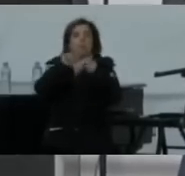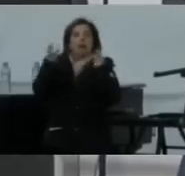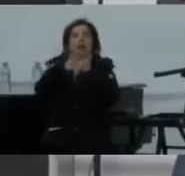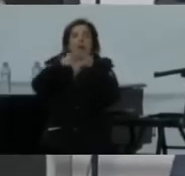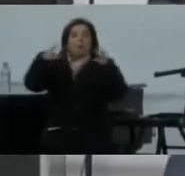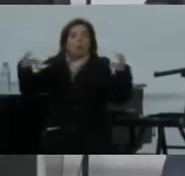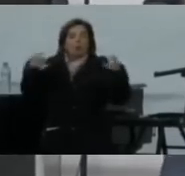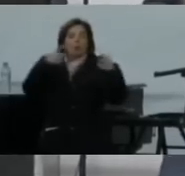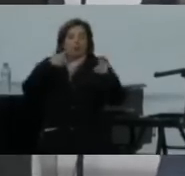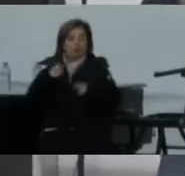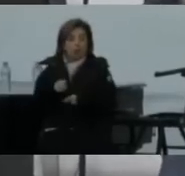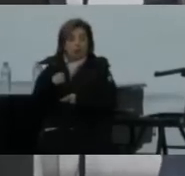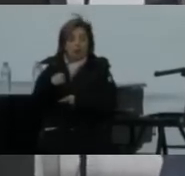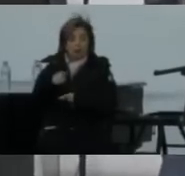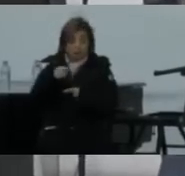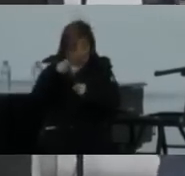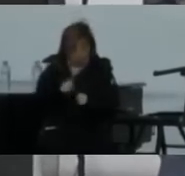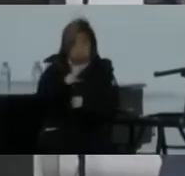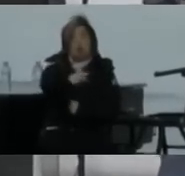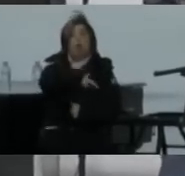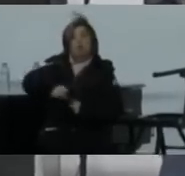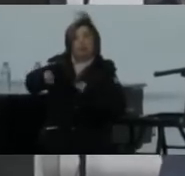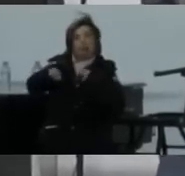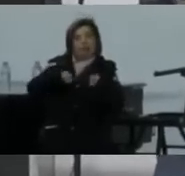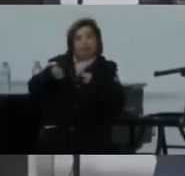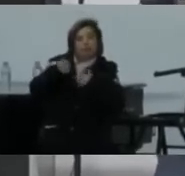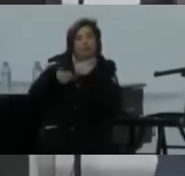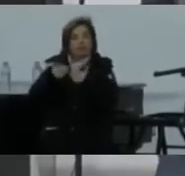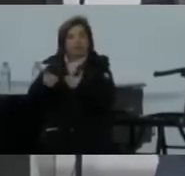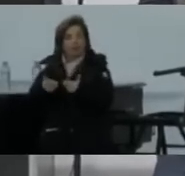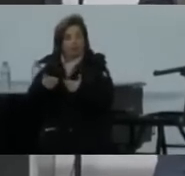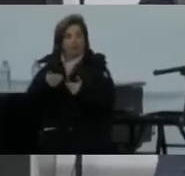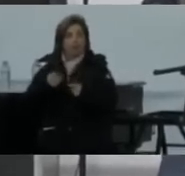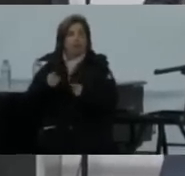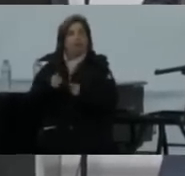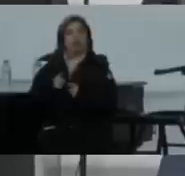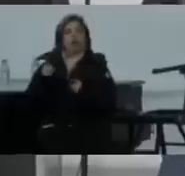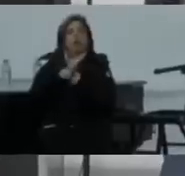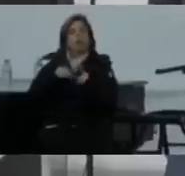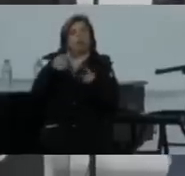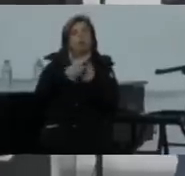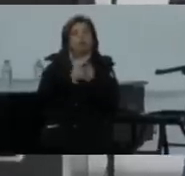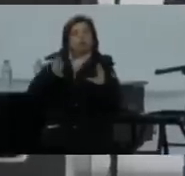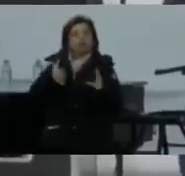se può condurre lui il gioco? E staccano come in Sudafrica,